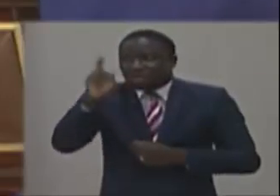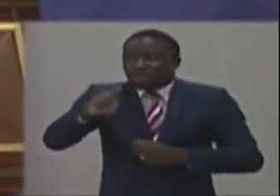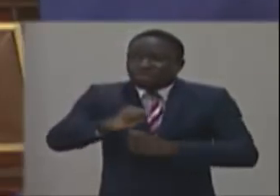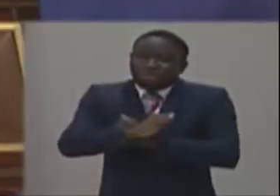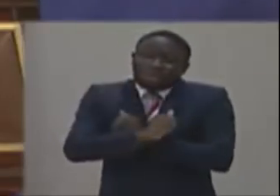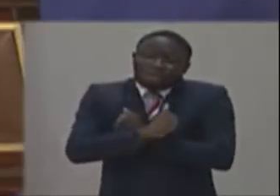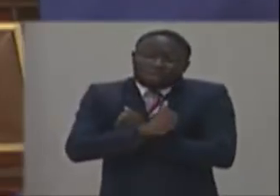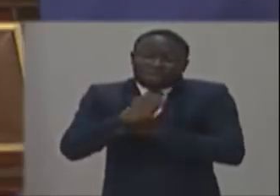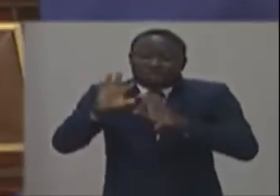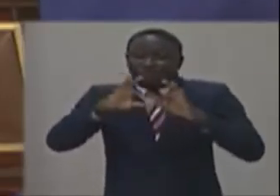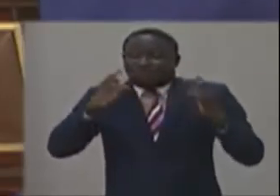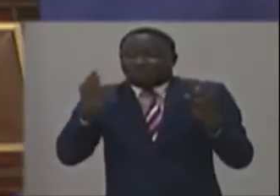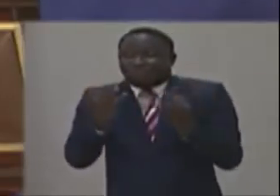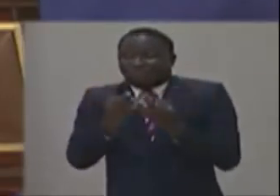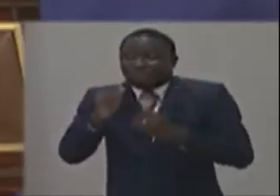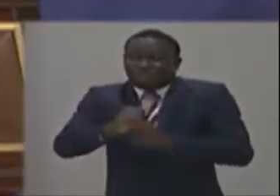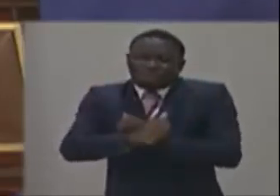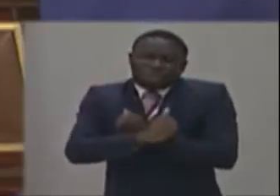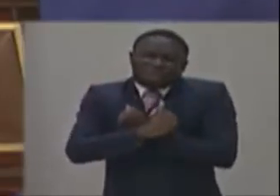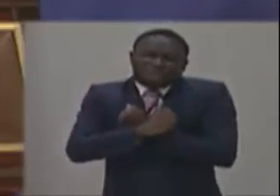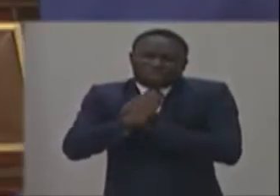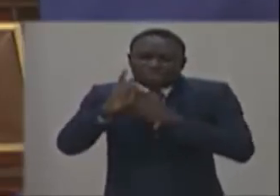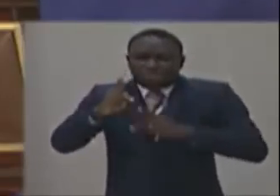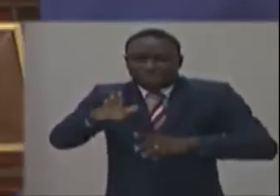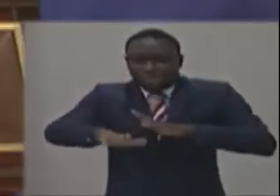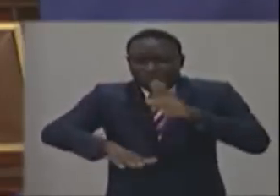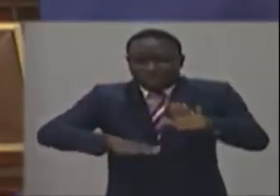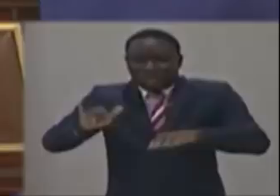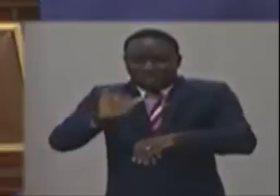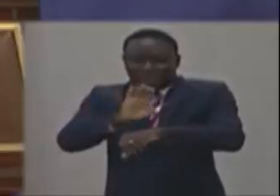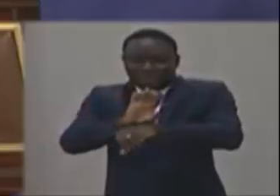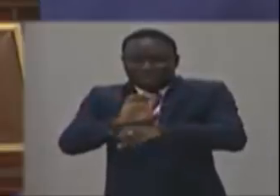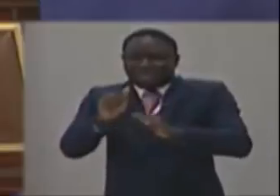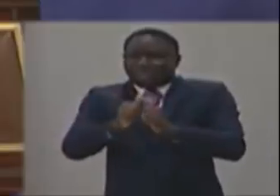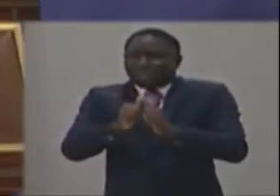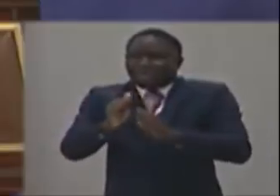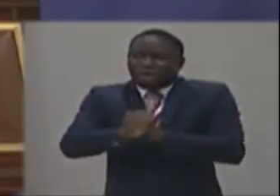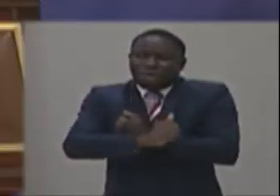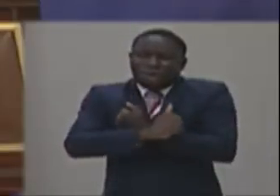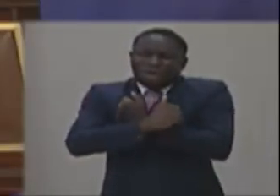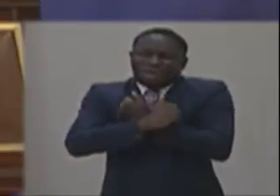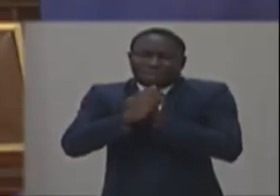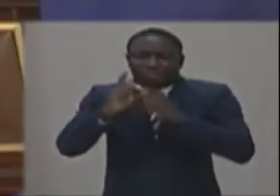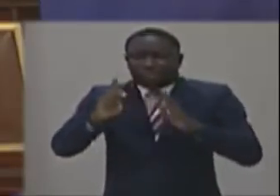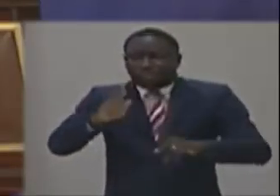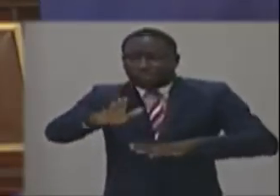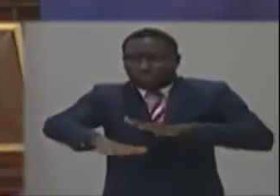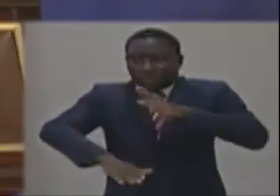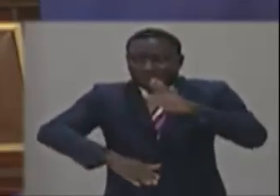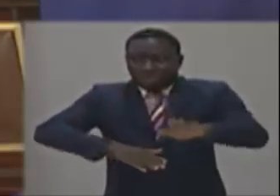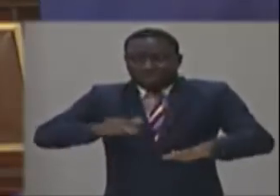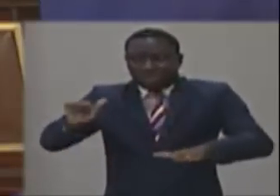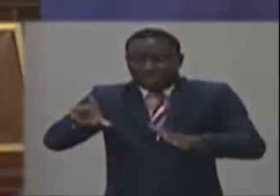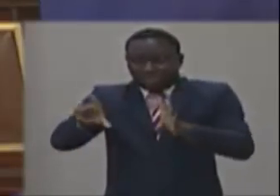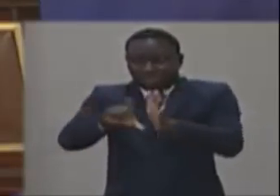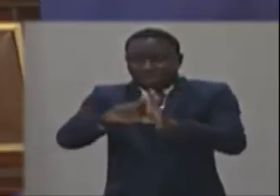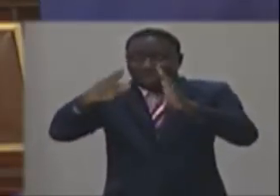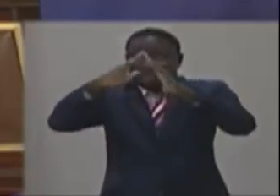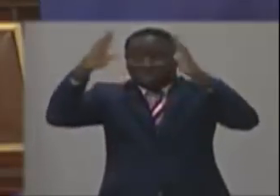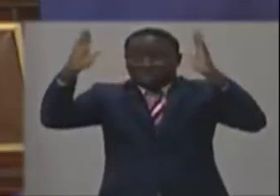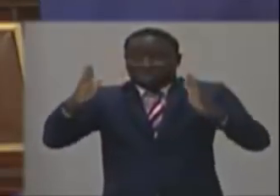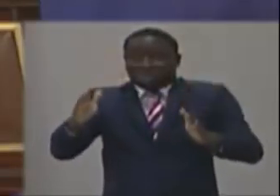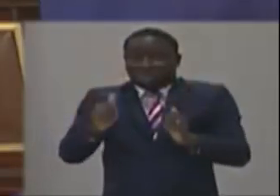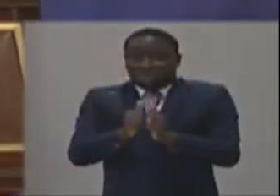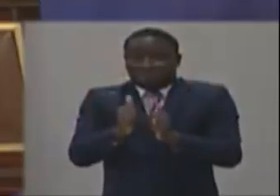Affection famille, affection monde qui marche dans même l'église avec vous. Affection monde. qui marche dans le même péristyle avec